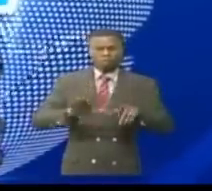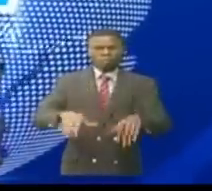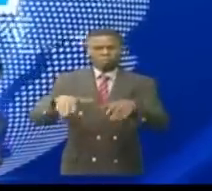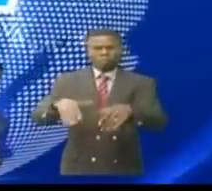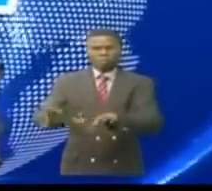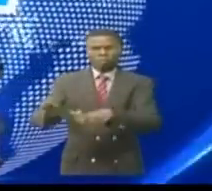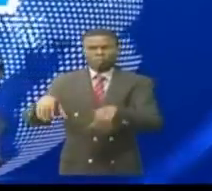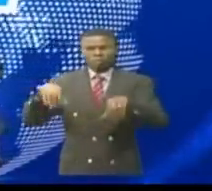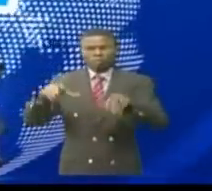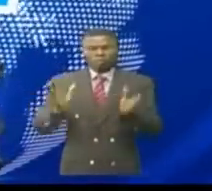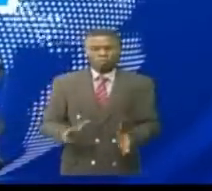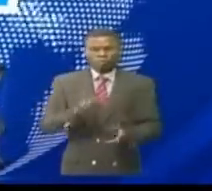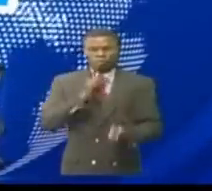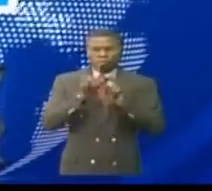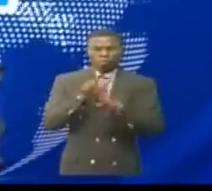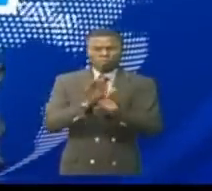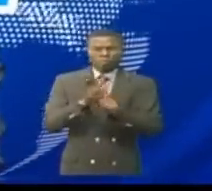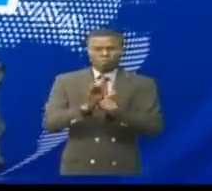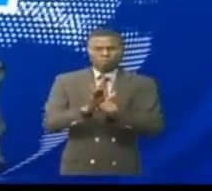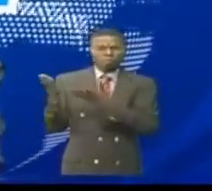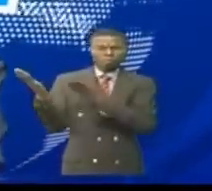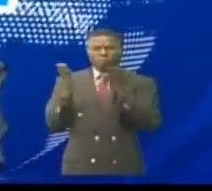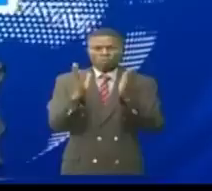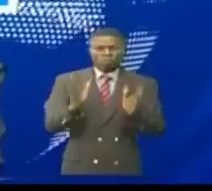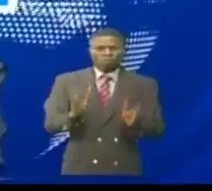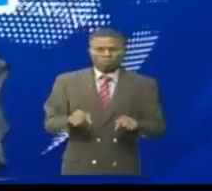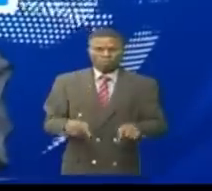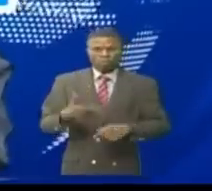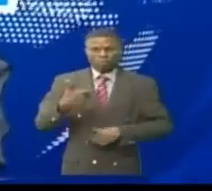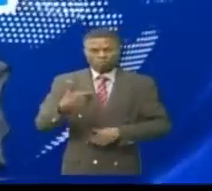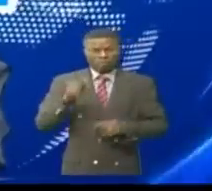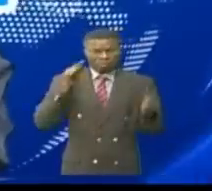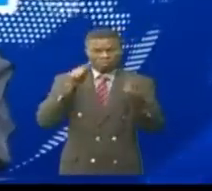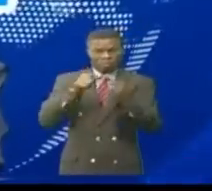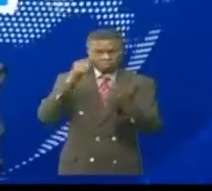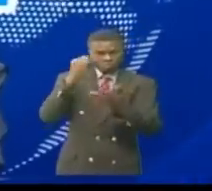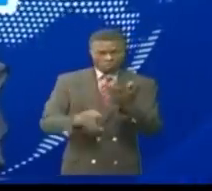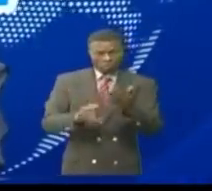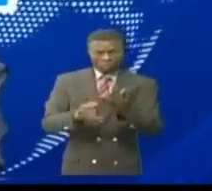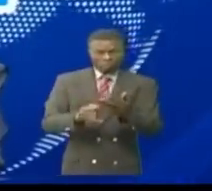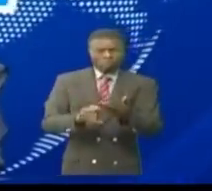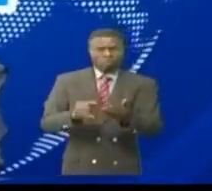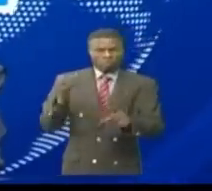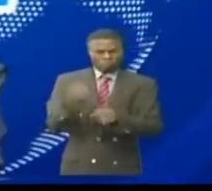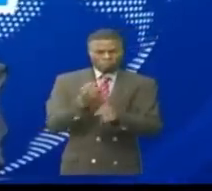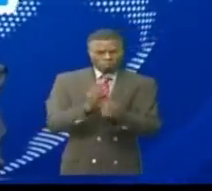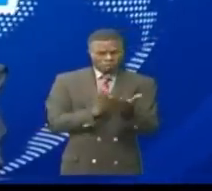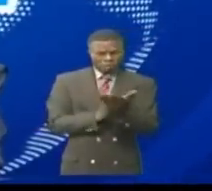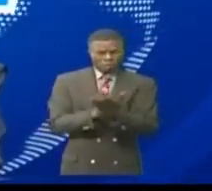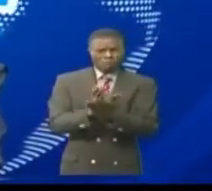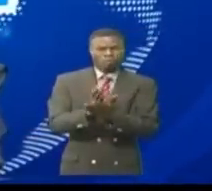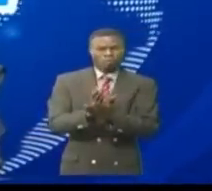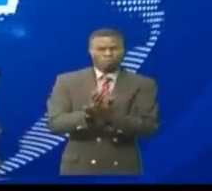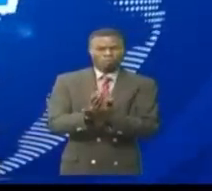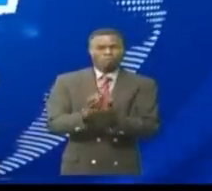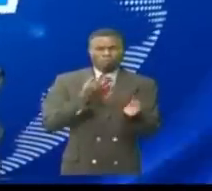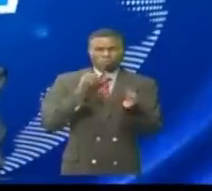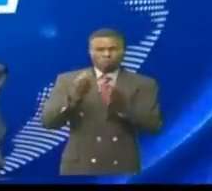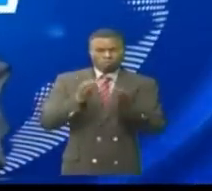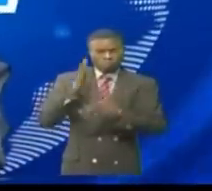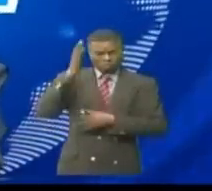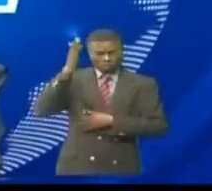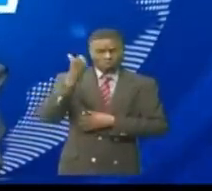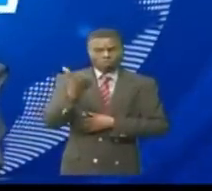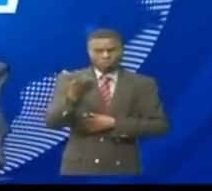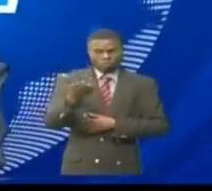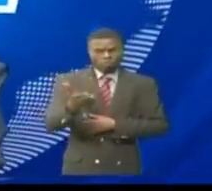congolaises a échangé avec les différents transporteurs ce mardi, ce dans le but de baliser ce secteur pour sa bonne marche. D'autres détails dans ce